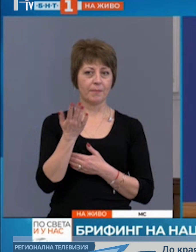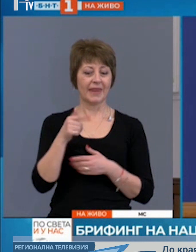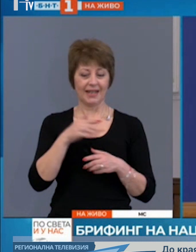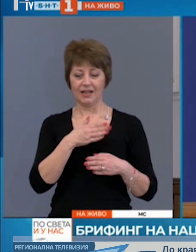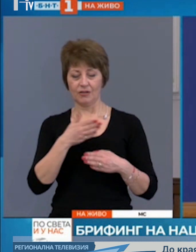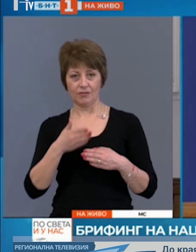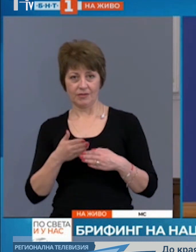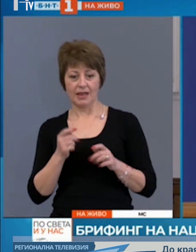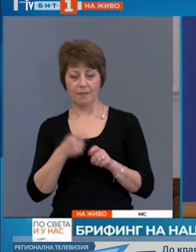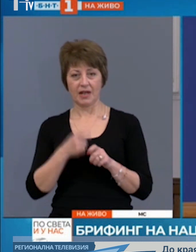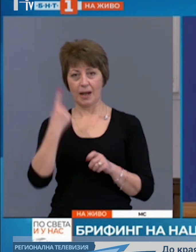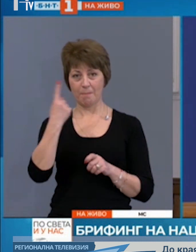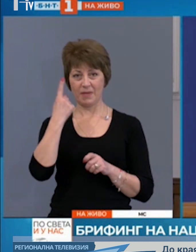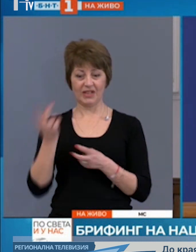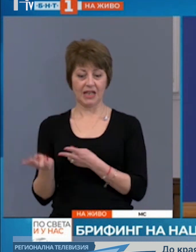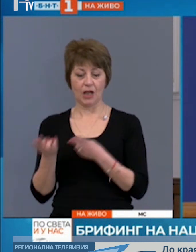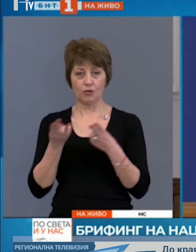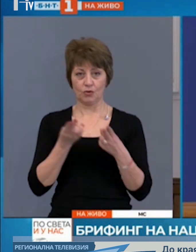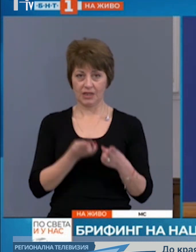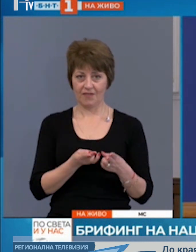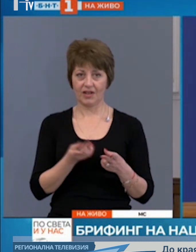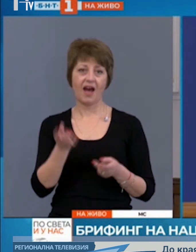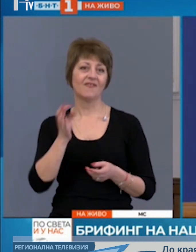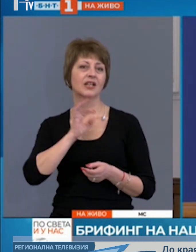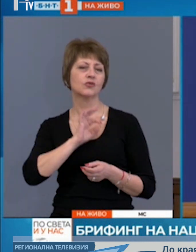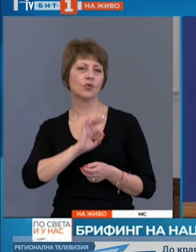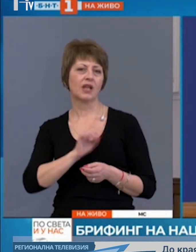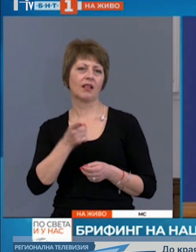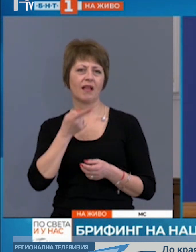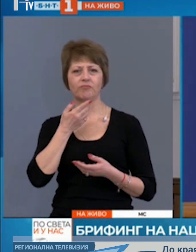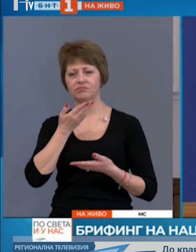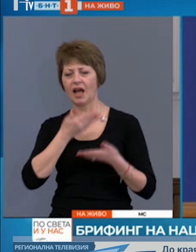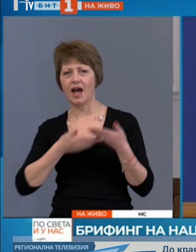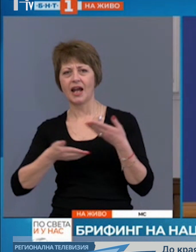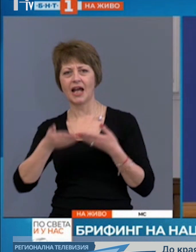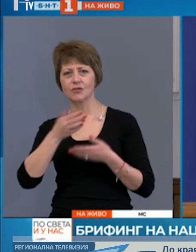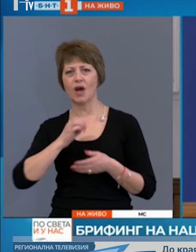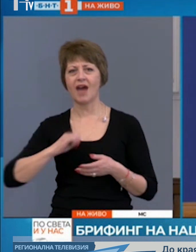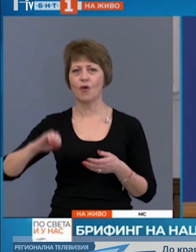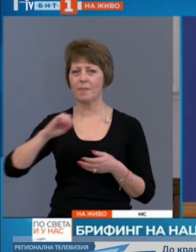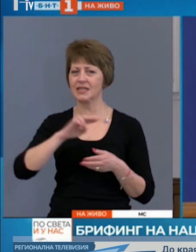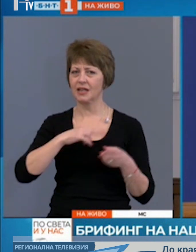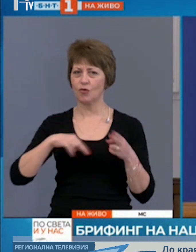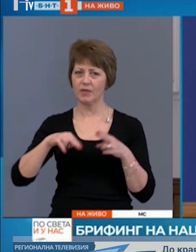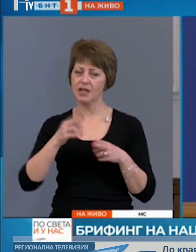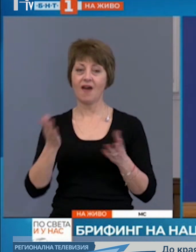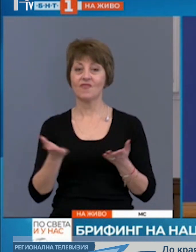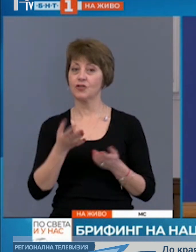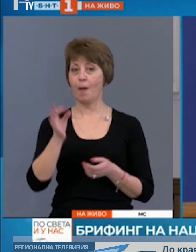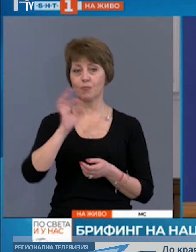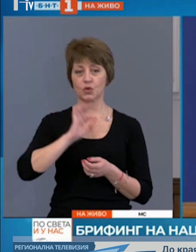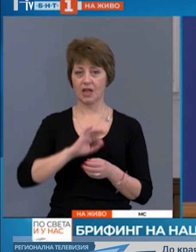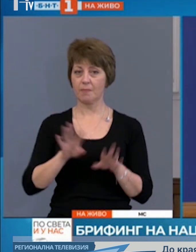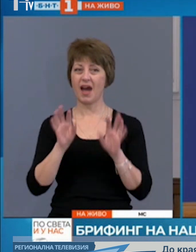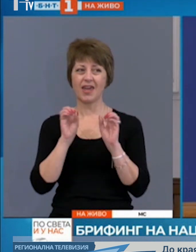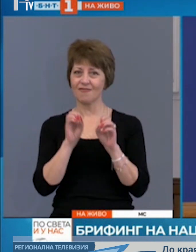първата доставка. В резултат на разговорите с Европейската комисия беше постигнато, както ви информирахме,